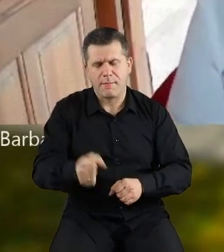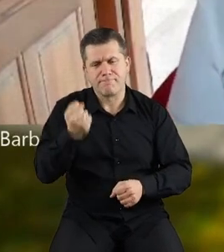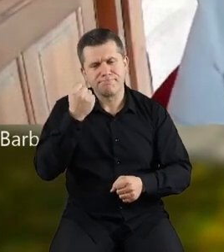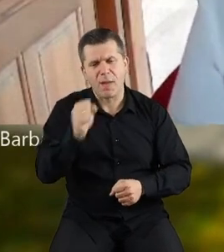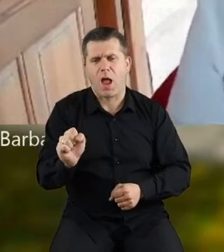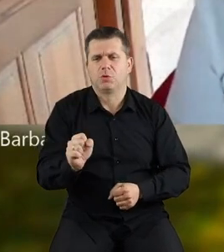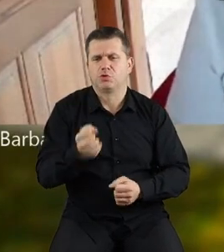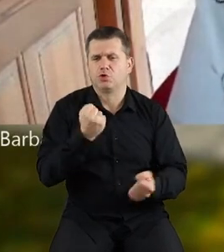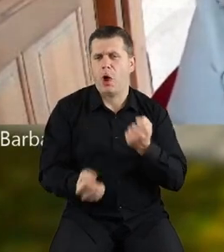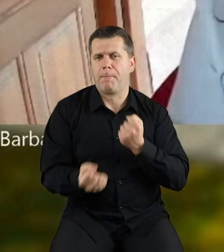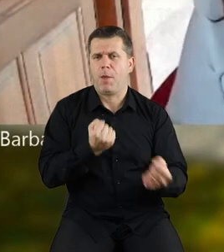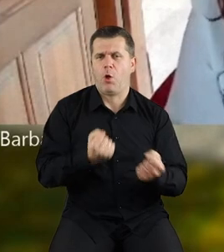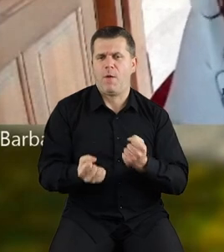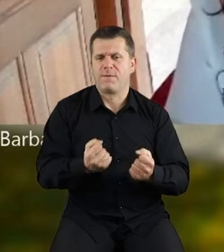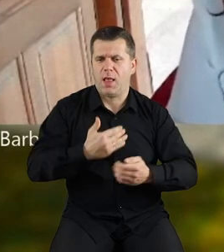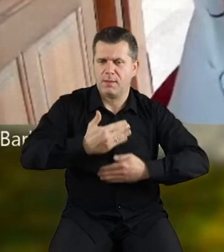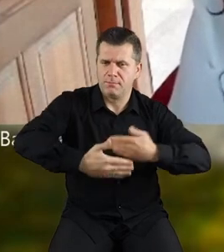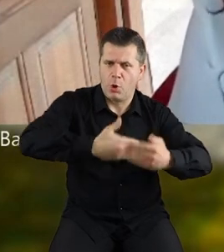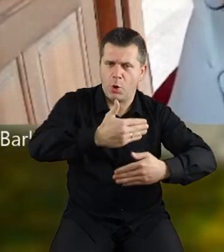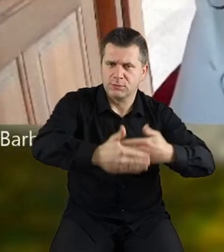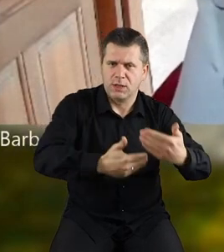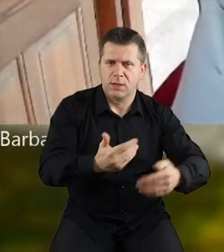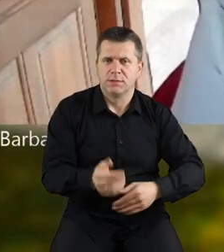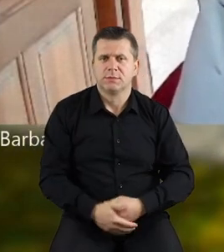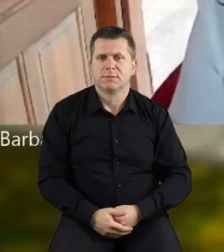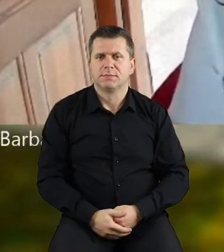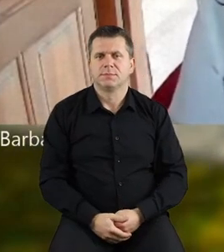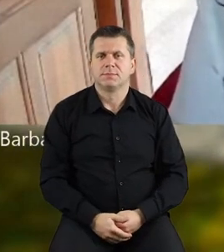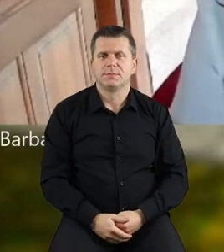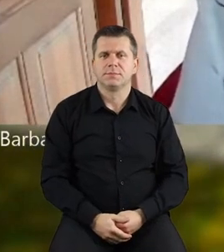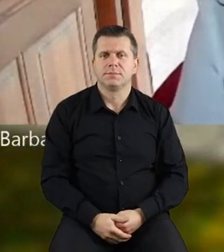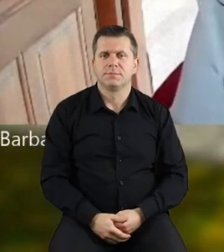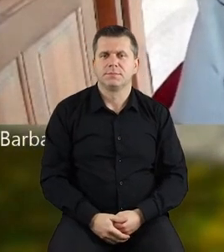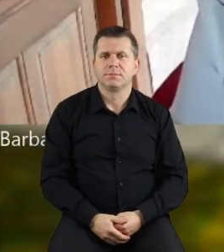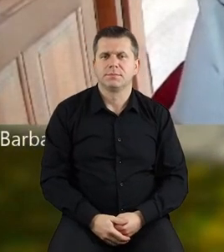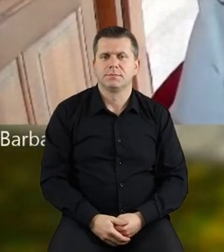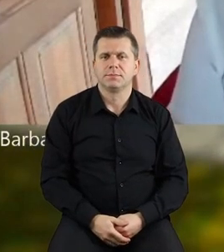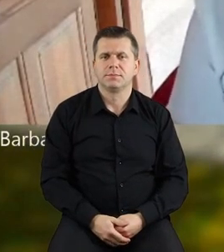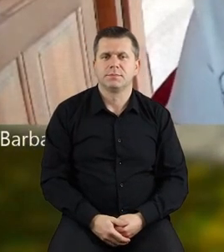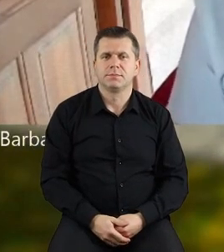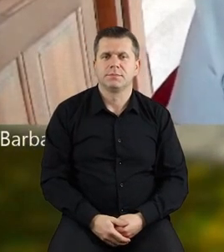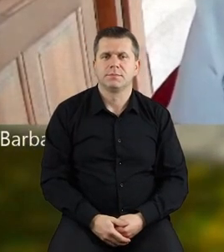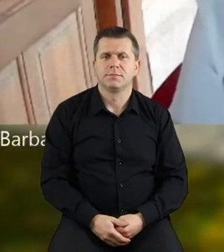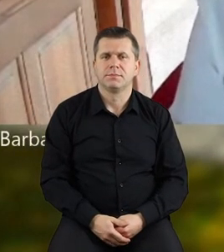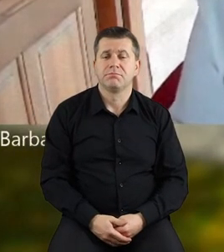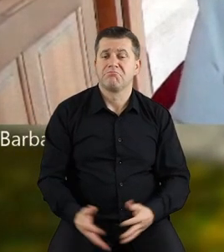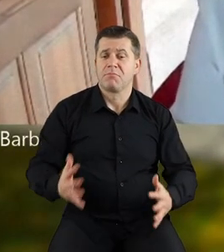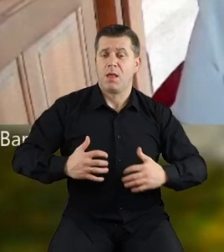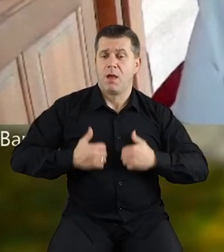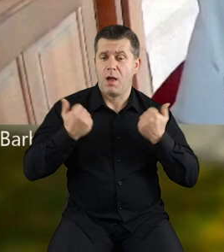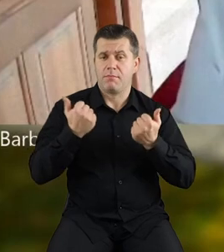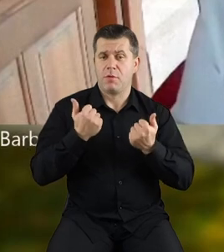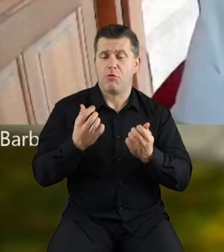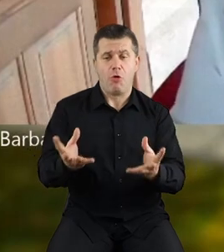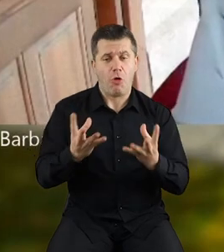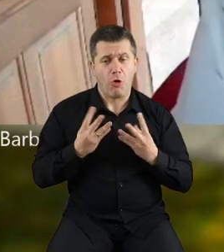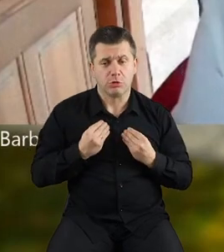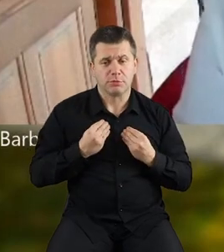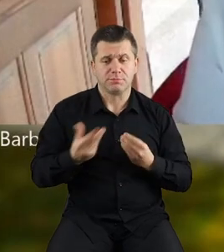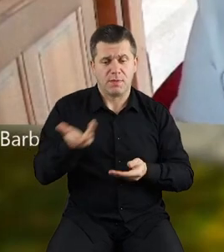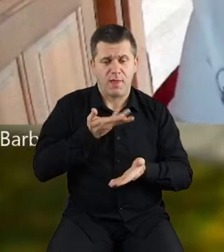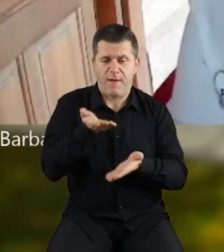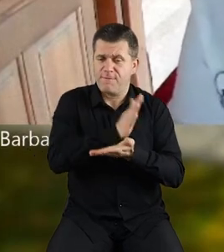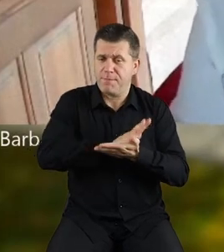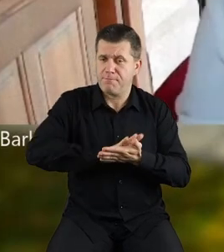jest znacznie bardziej skomplikowany proces i bez wątpienia, aby